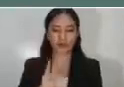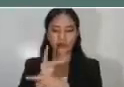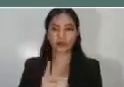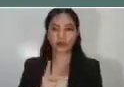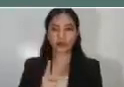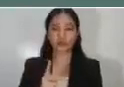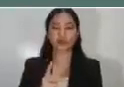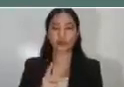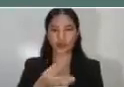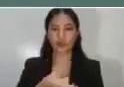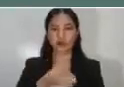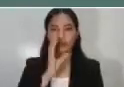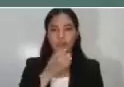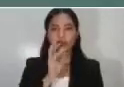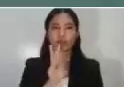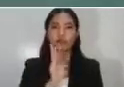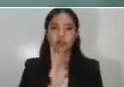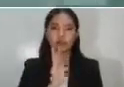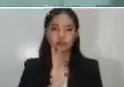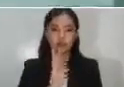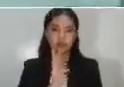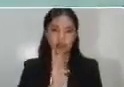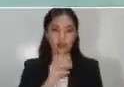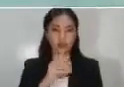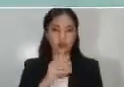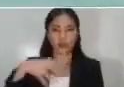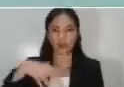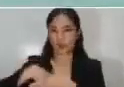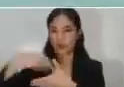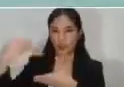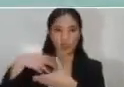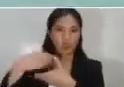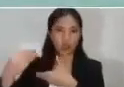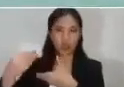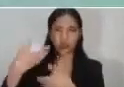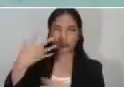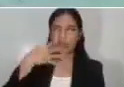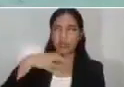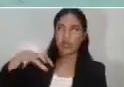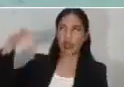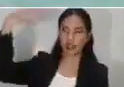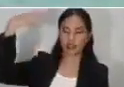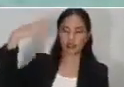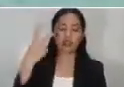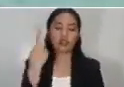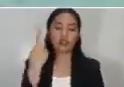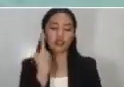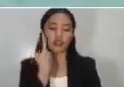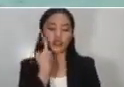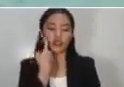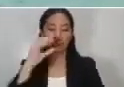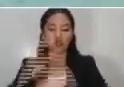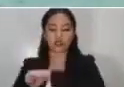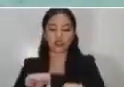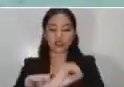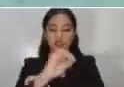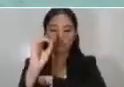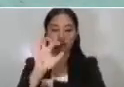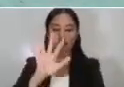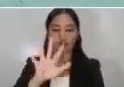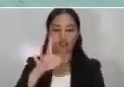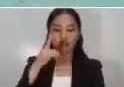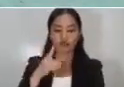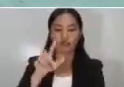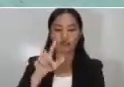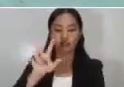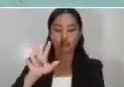ay halos nasa 90 degrees ang taas, kaya ito dito sa ating kalangitan. Kaya tinatawag itong no shadow day. Nangyayari din